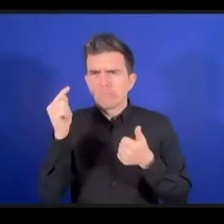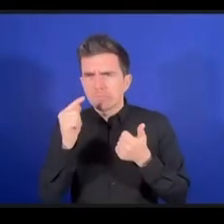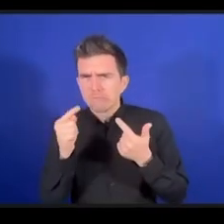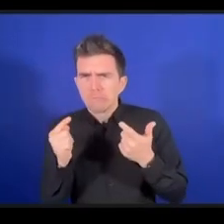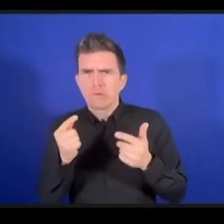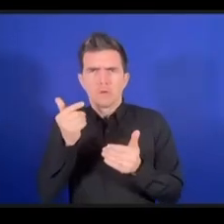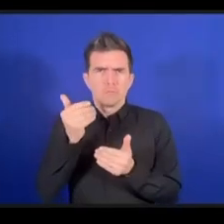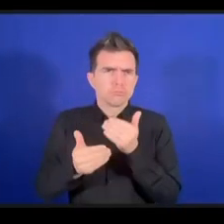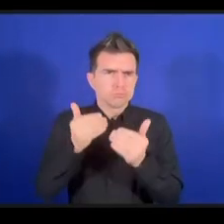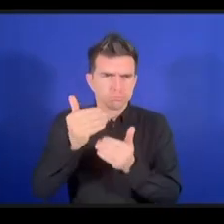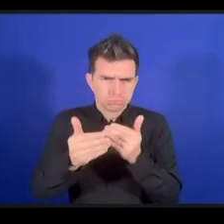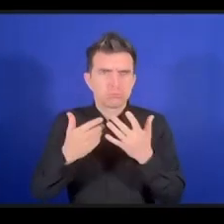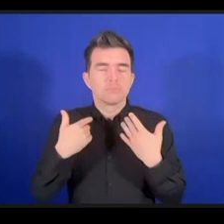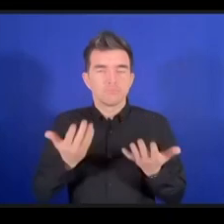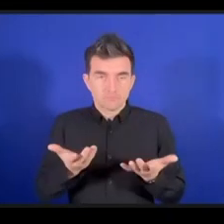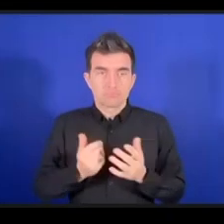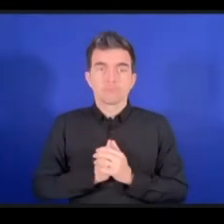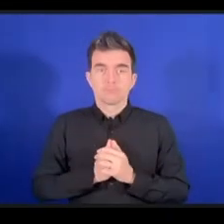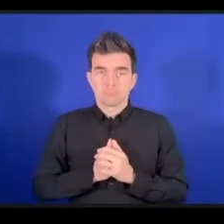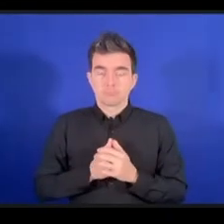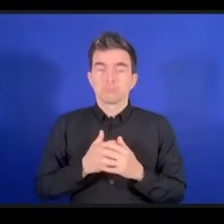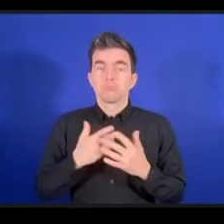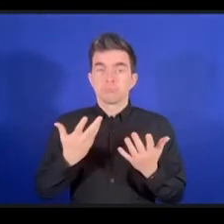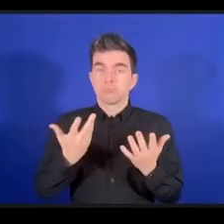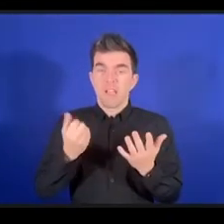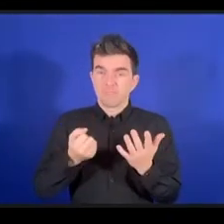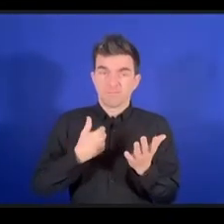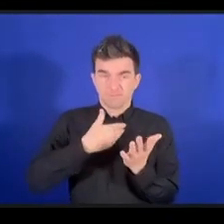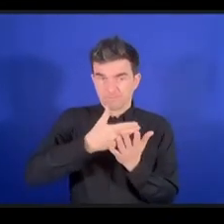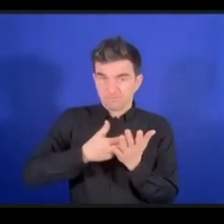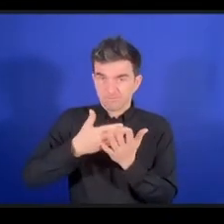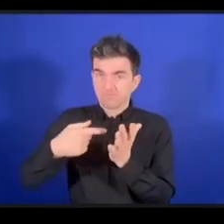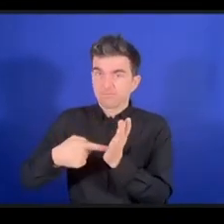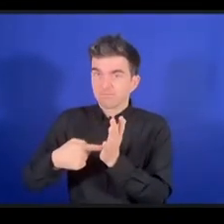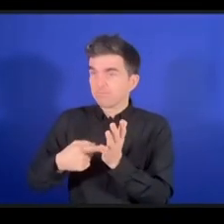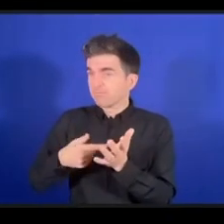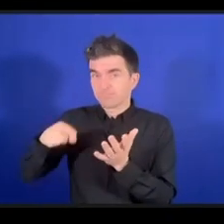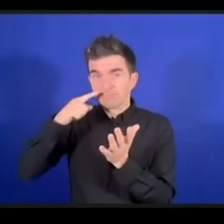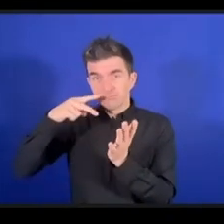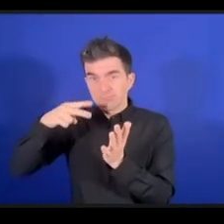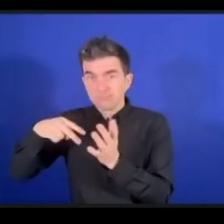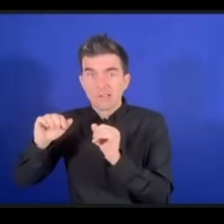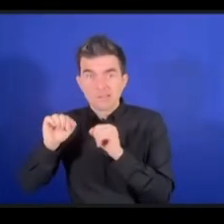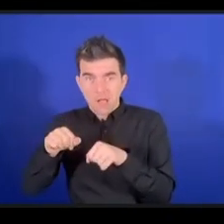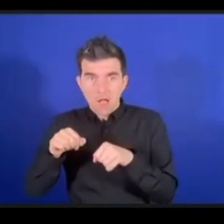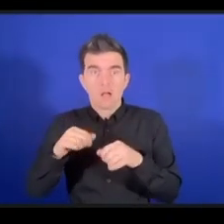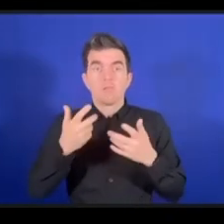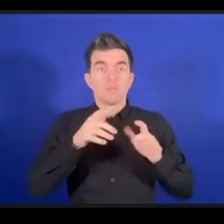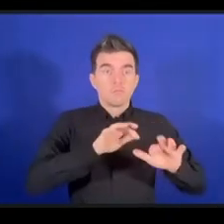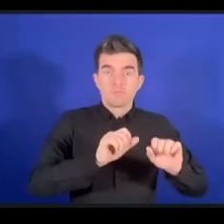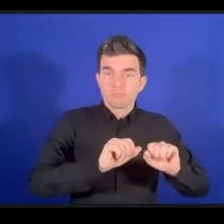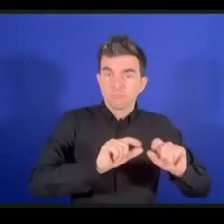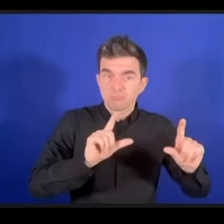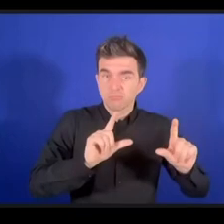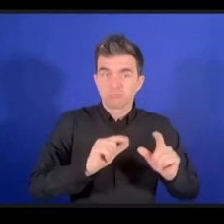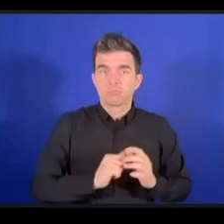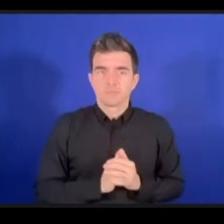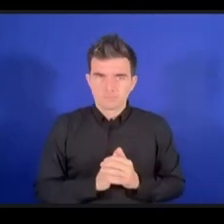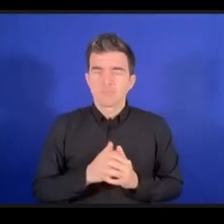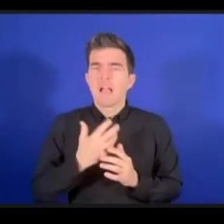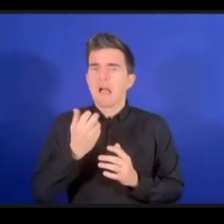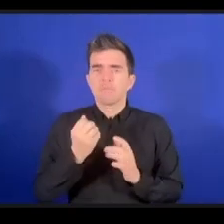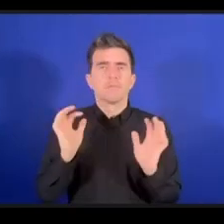包括给出到线上线下的这些活动提出一些关于可及性的一些建议。今年呢我们